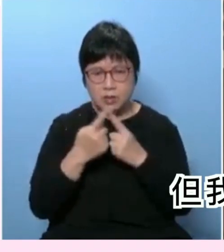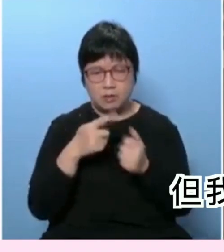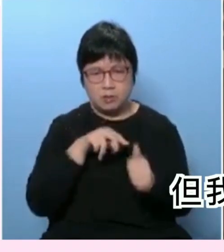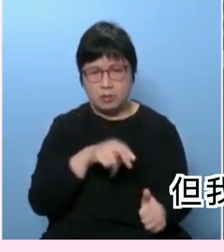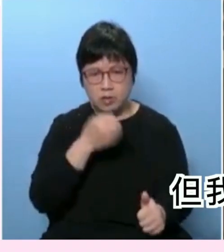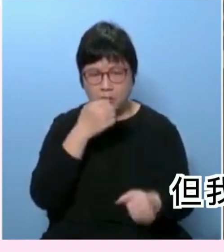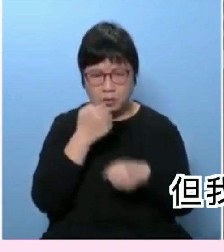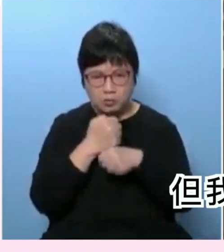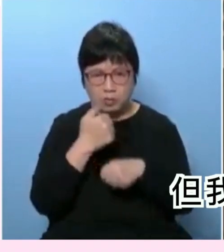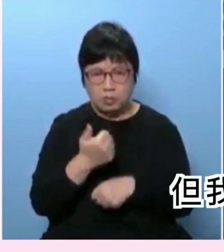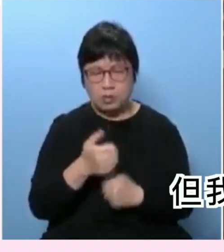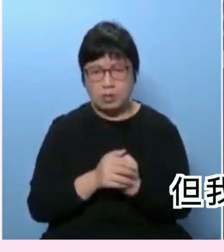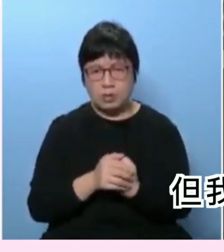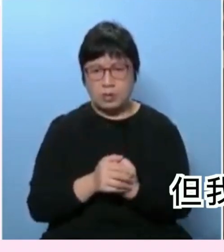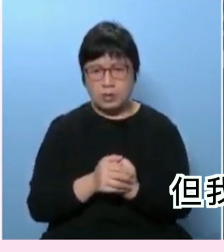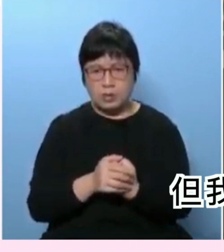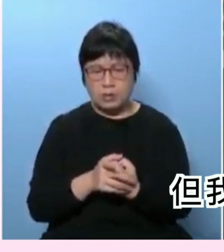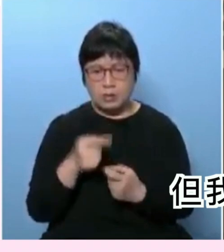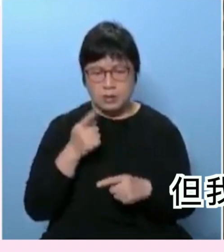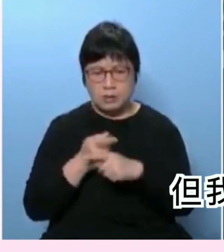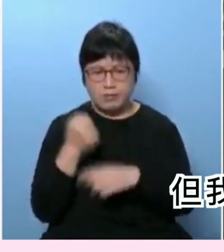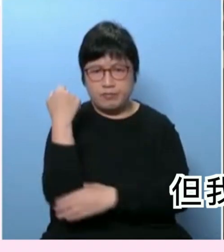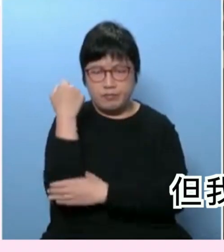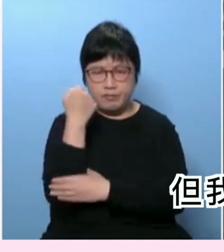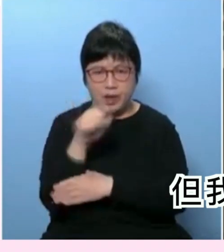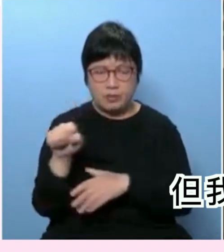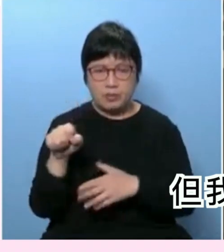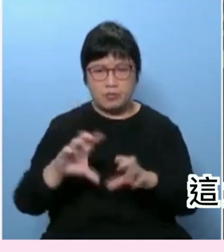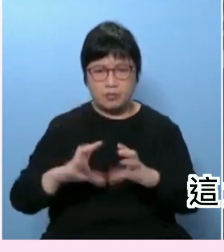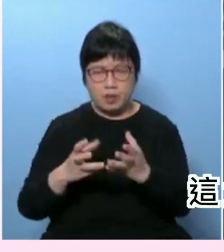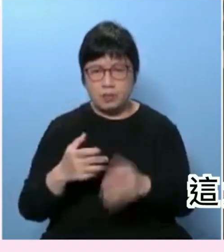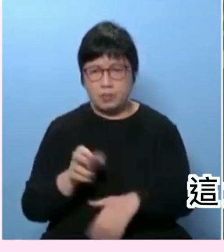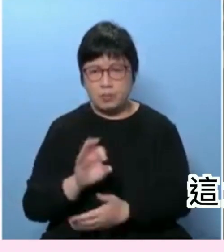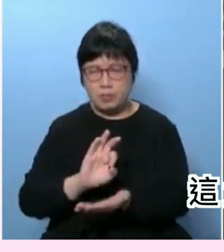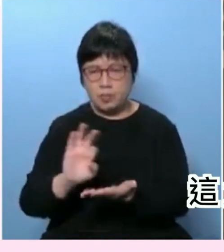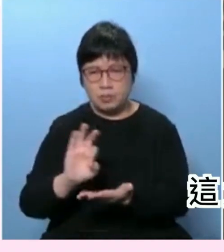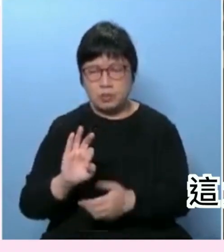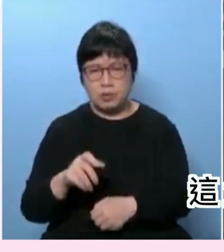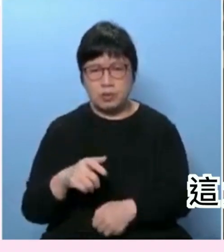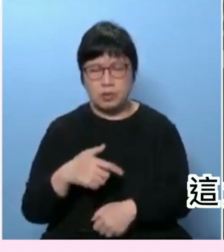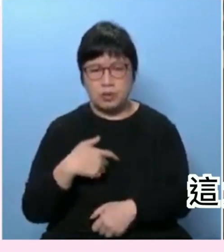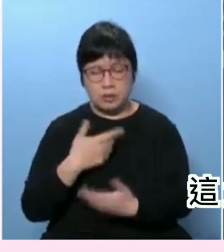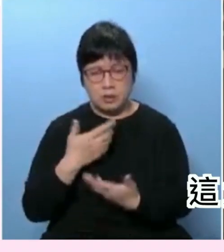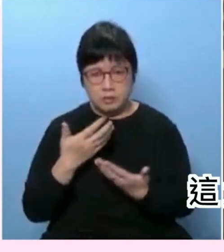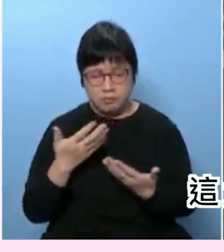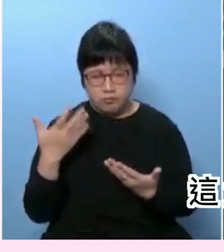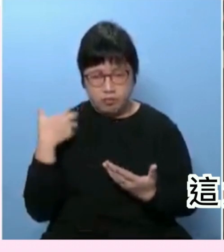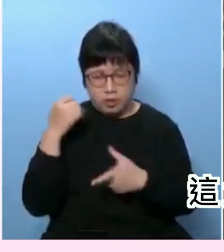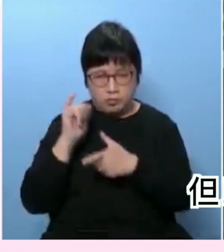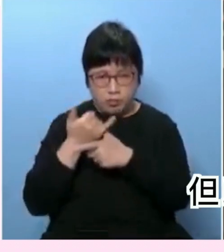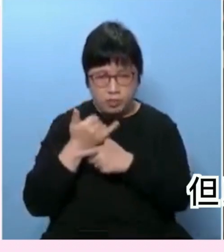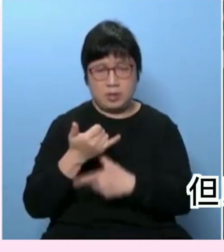喂，但係我哋已經冇咗反對派度搞搞震好耐㗎啦喎，即大半年我哋已經係靠曬我哋自己喺度盡量做